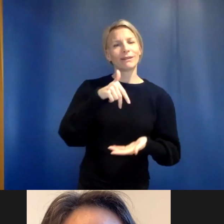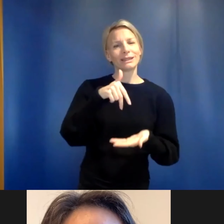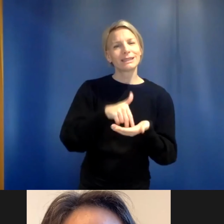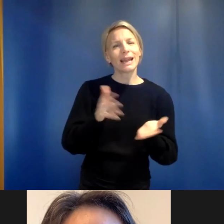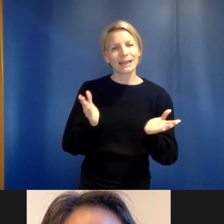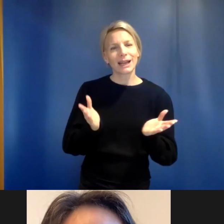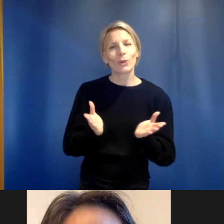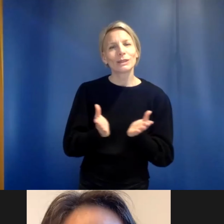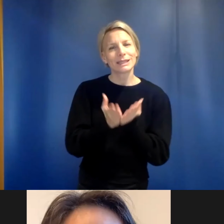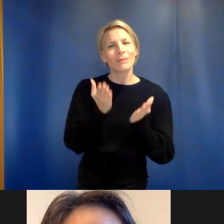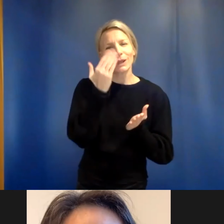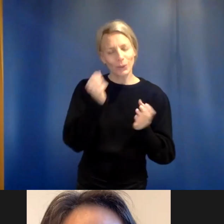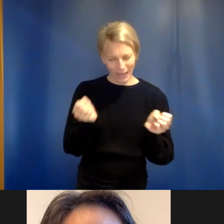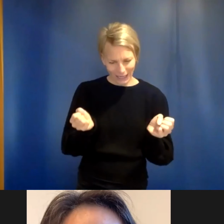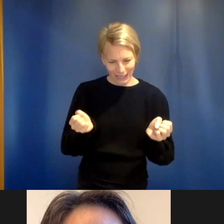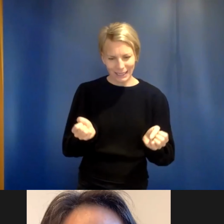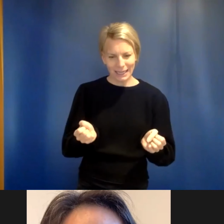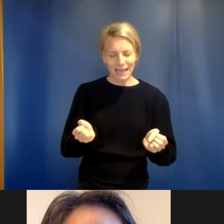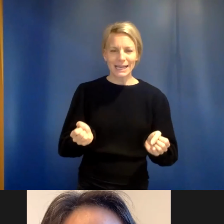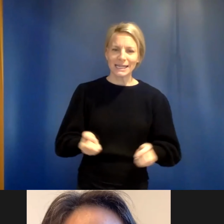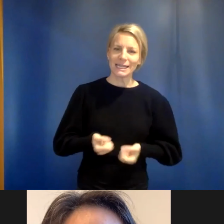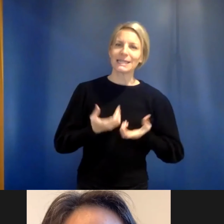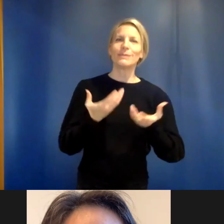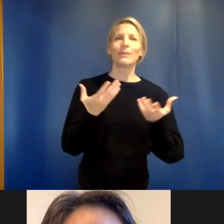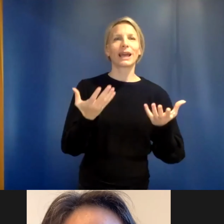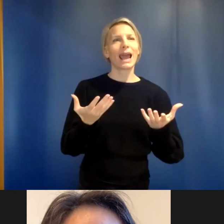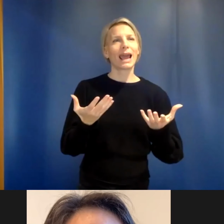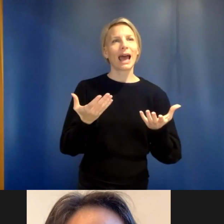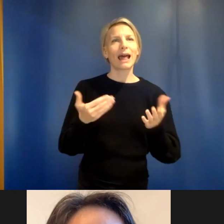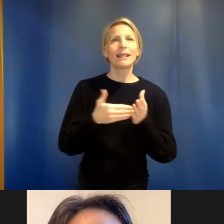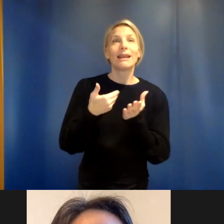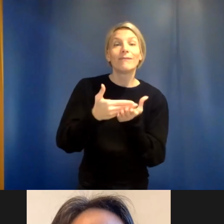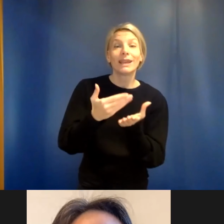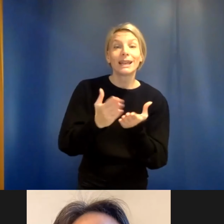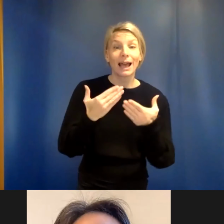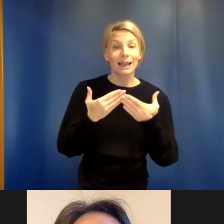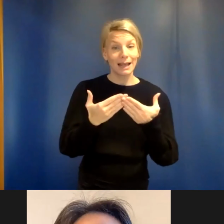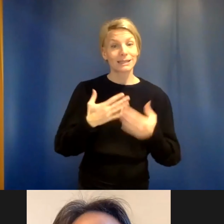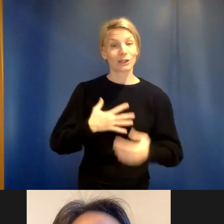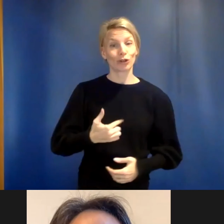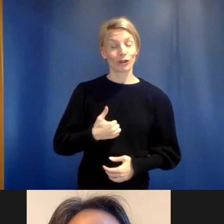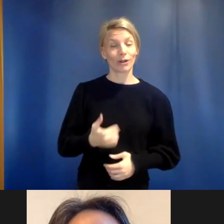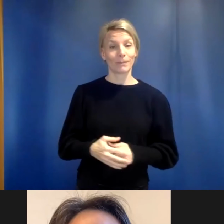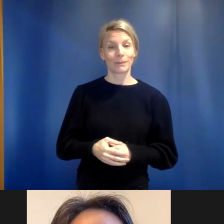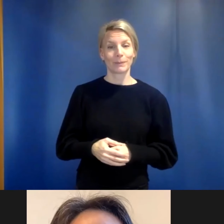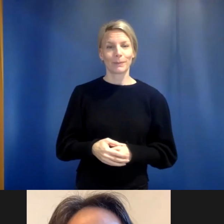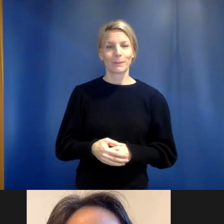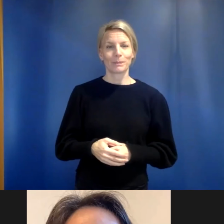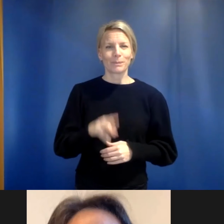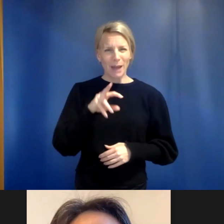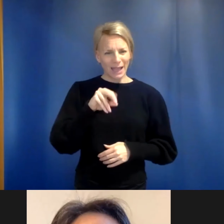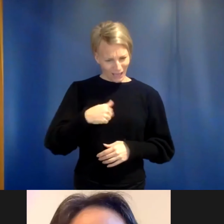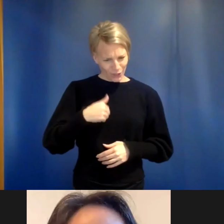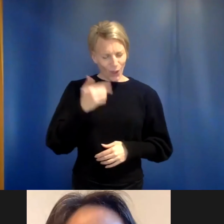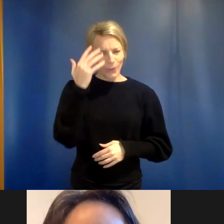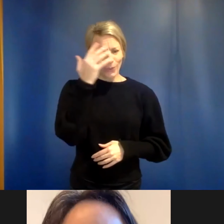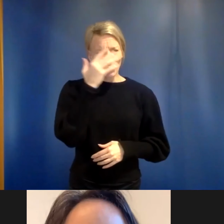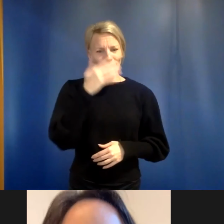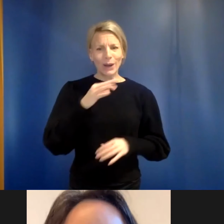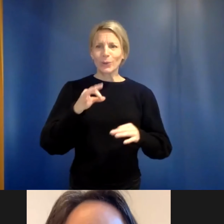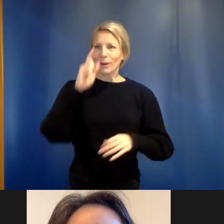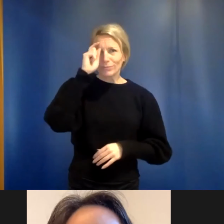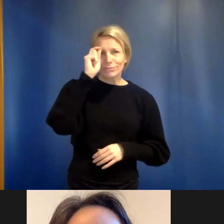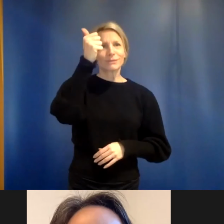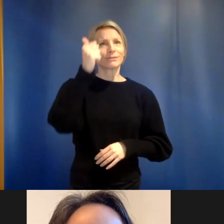kunna inspirera till vidare läsning tycker jag. Ja men jag undrar ju direkt, hur fick ni den här idén?